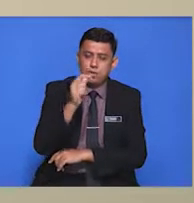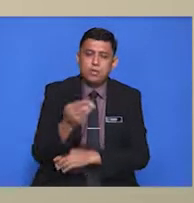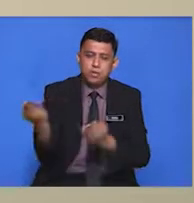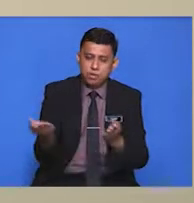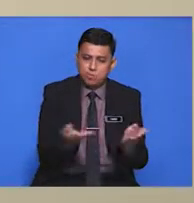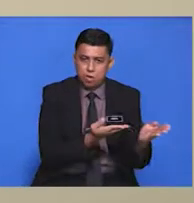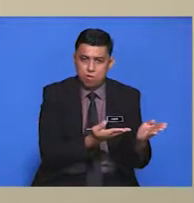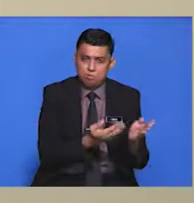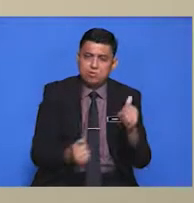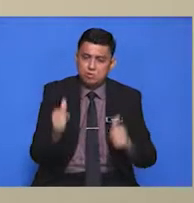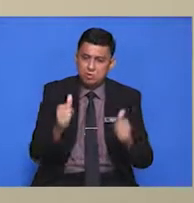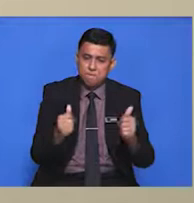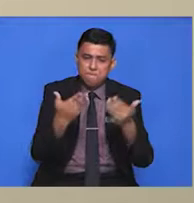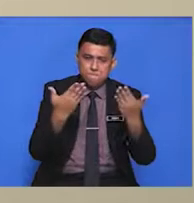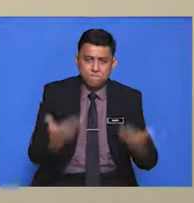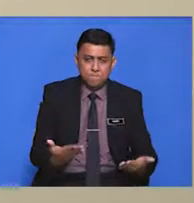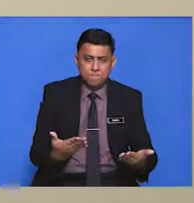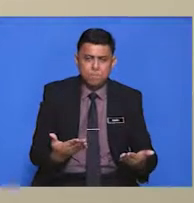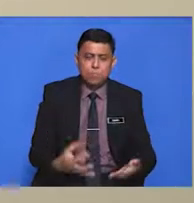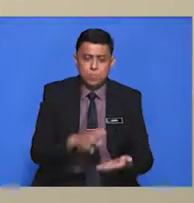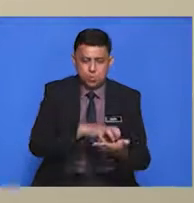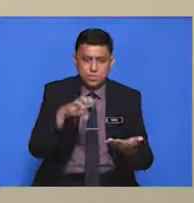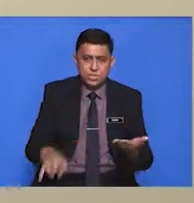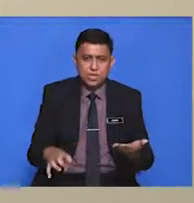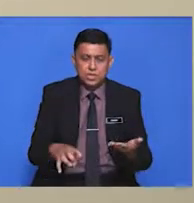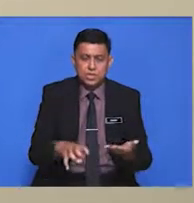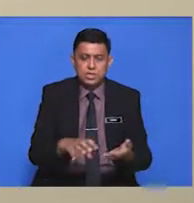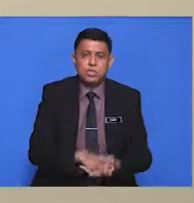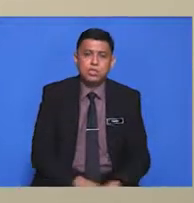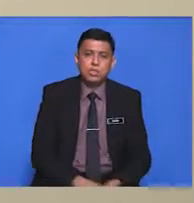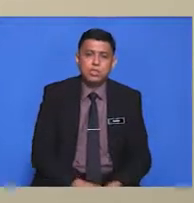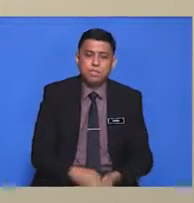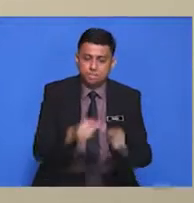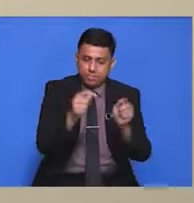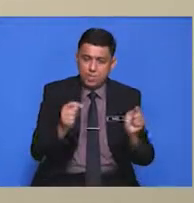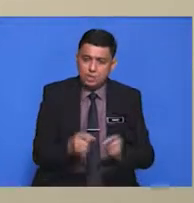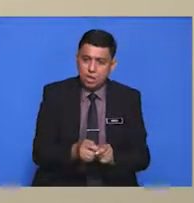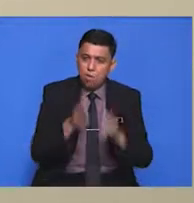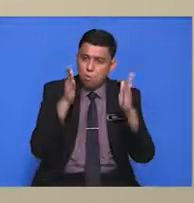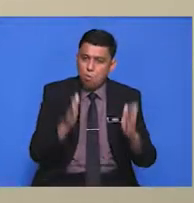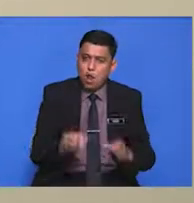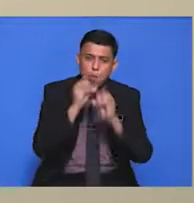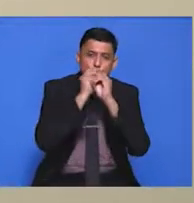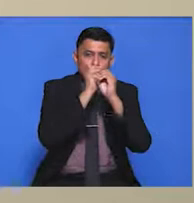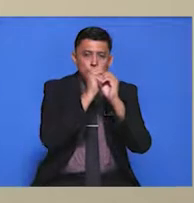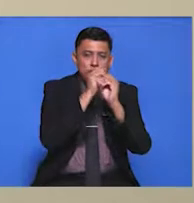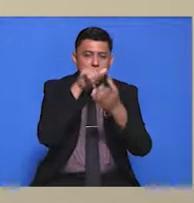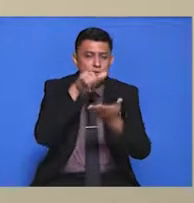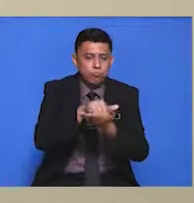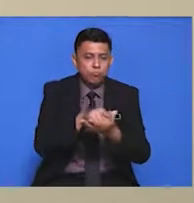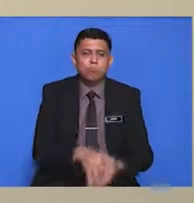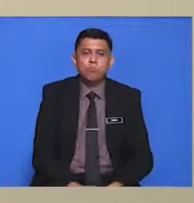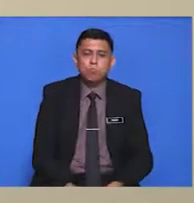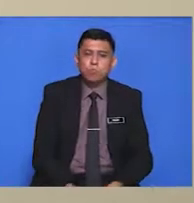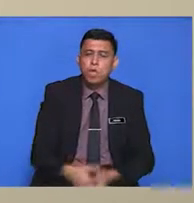membawa jentera berat untuk memusnahkan perkampungan orang asli itu. Binjah menyuruh Samseng